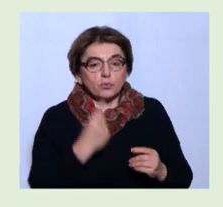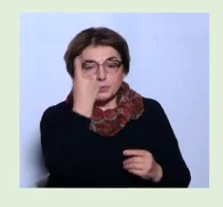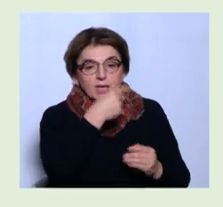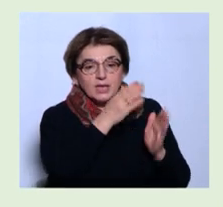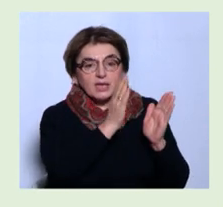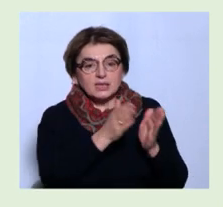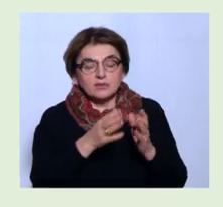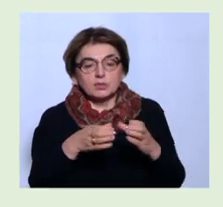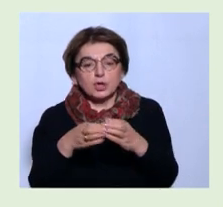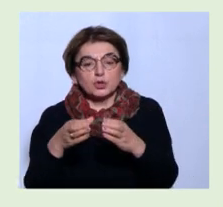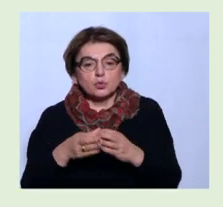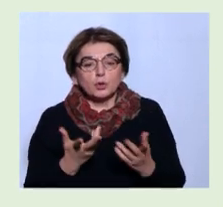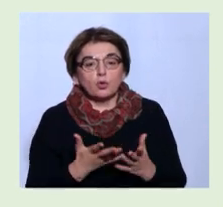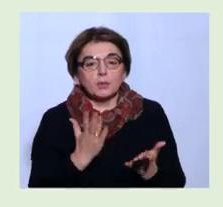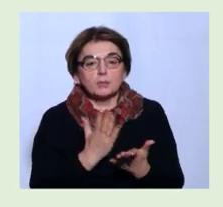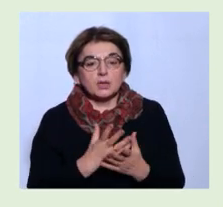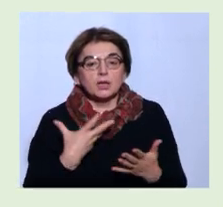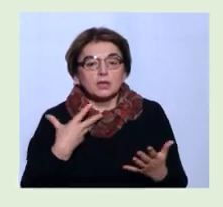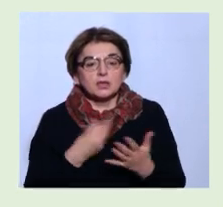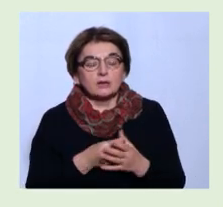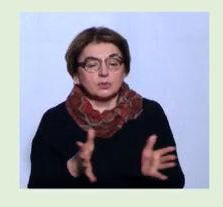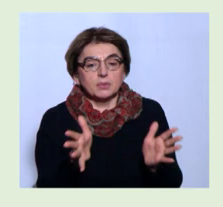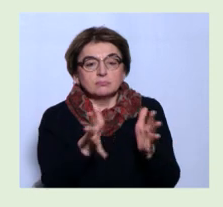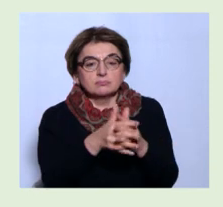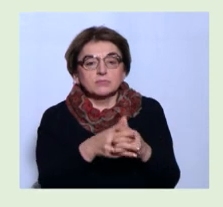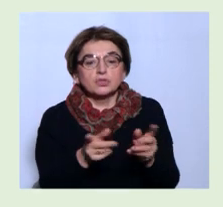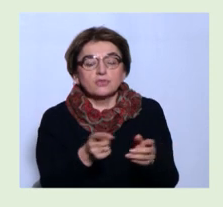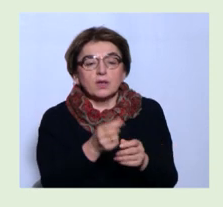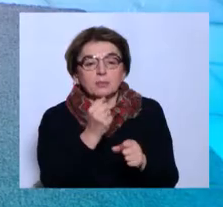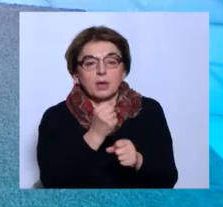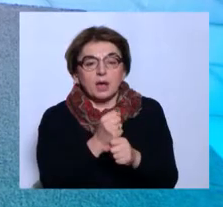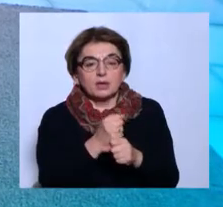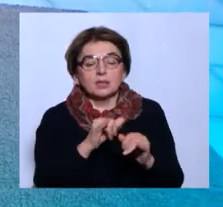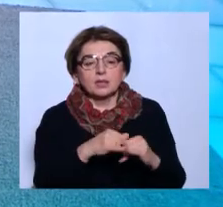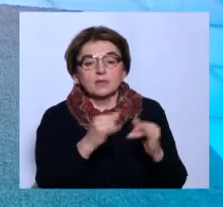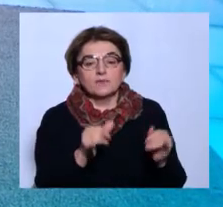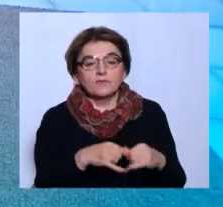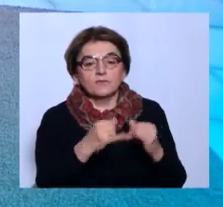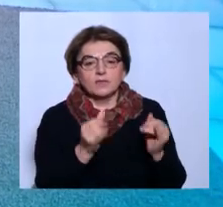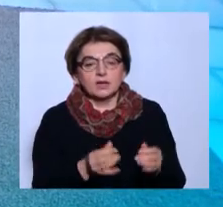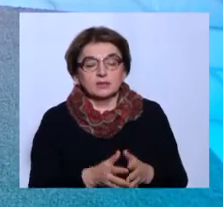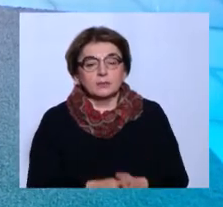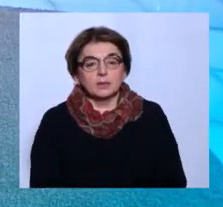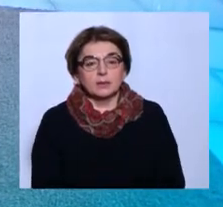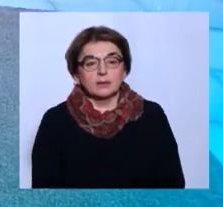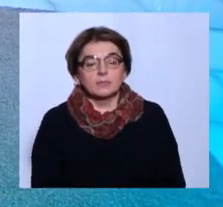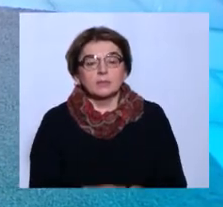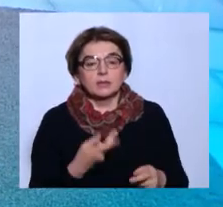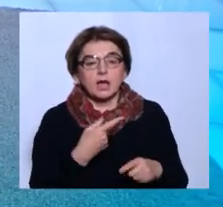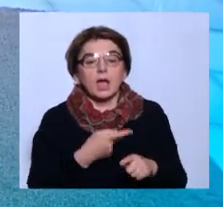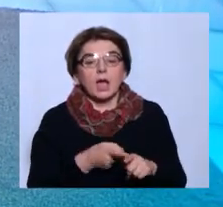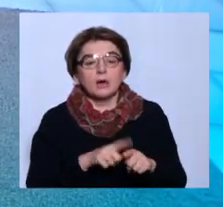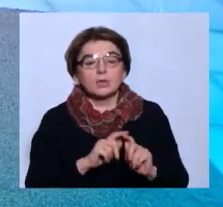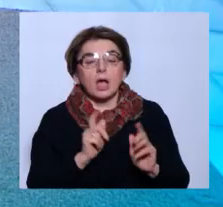ჯგუფი, რომლებიც რა თქმა უნდა თავისუფლად ეჯვარებიან ერთმანეთს და შესაბამისად გვაძლევენ